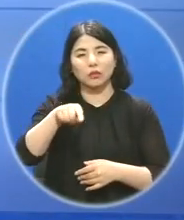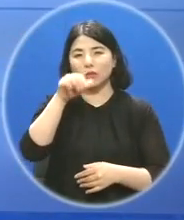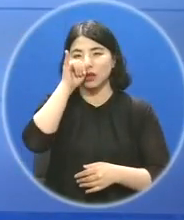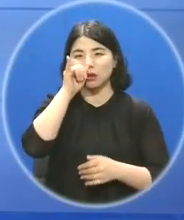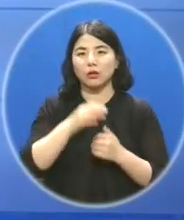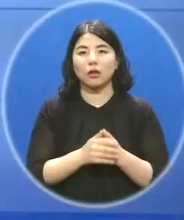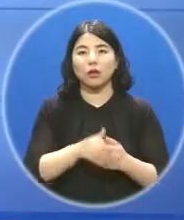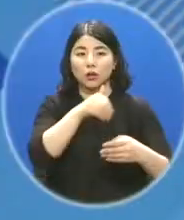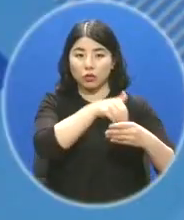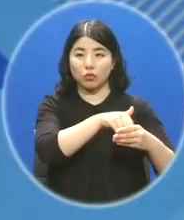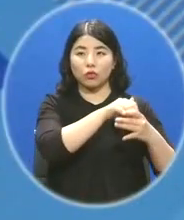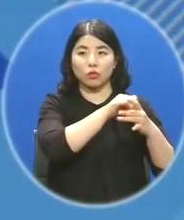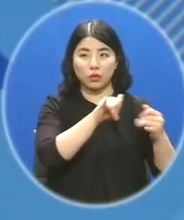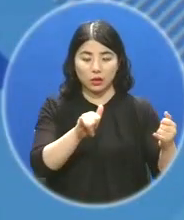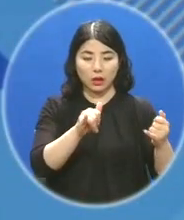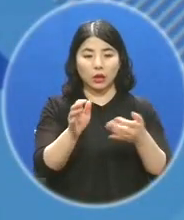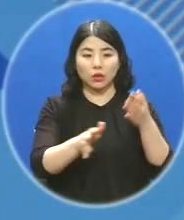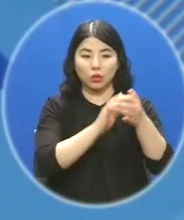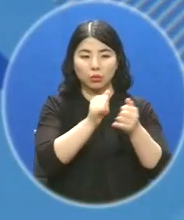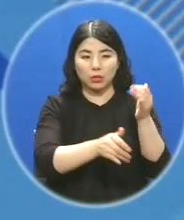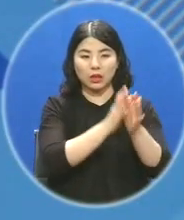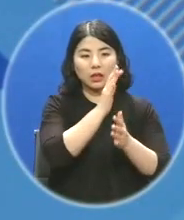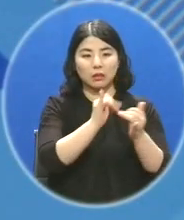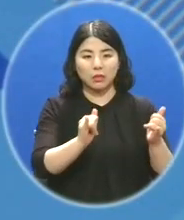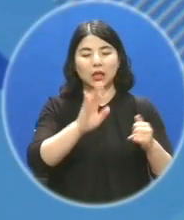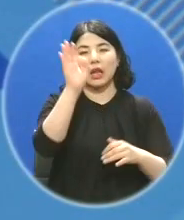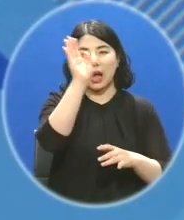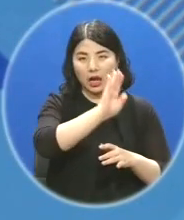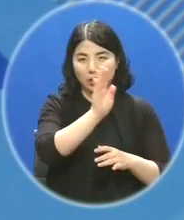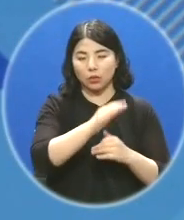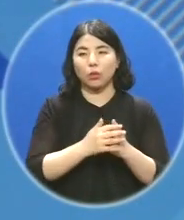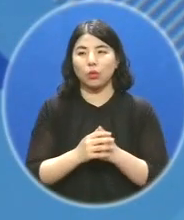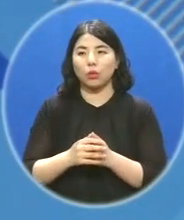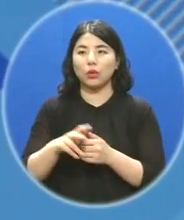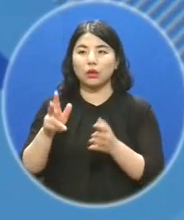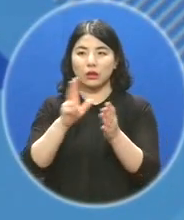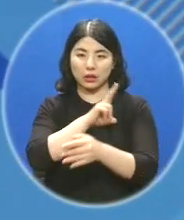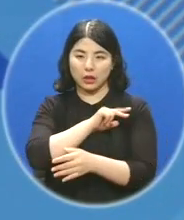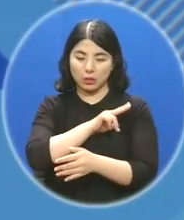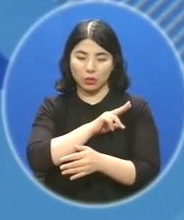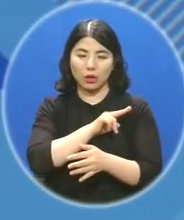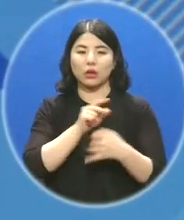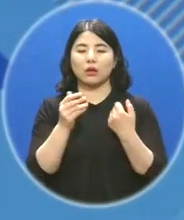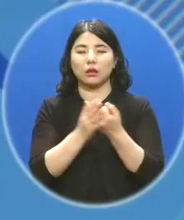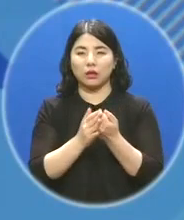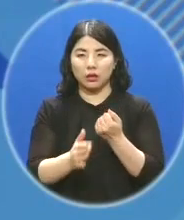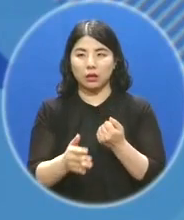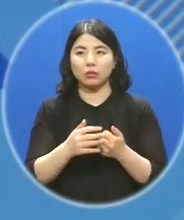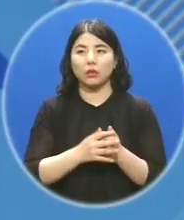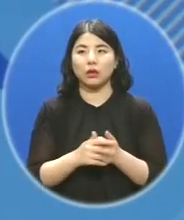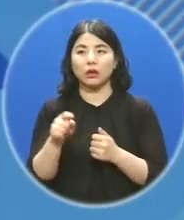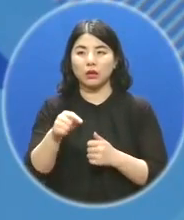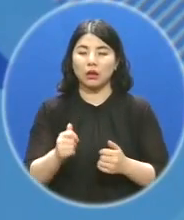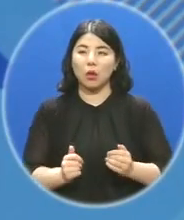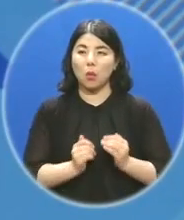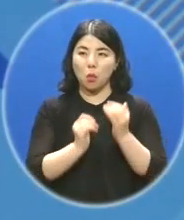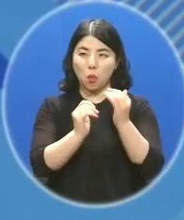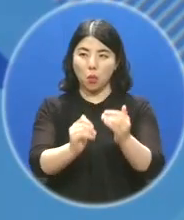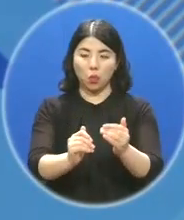것이고요. 아, 유권자가 도민이나 시민이 아니라 네, 네 의원님들이기 그렇죠. 때문에 네. 이제 이런